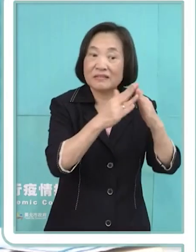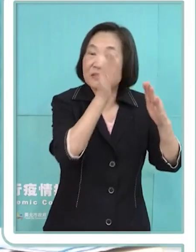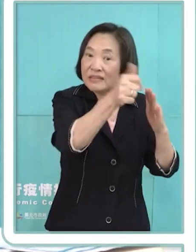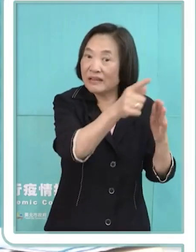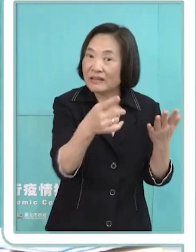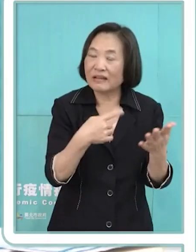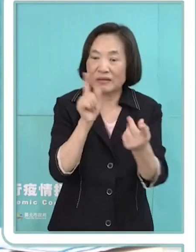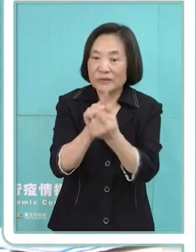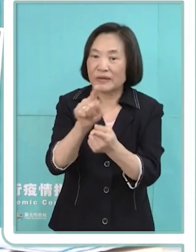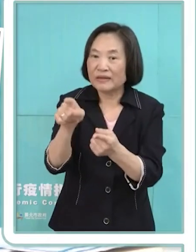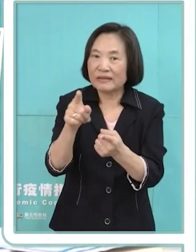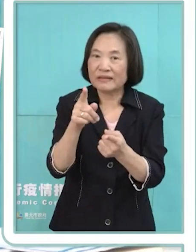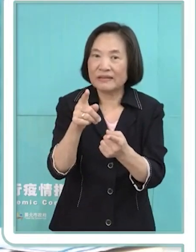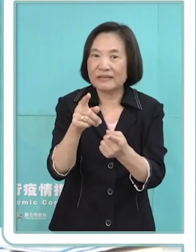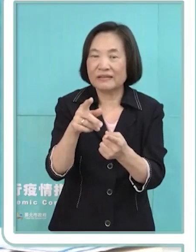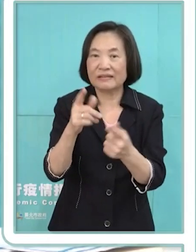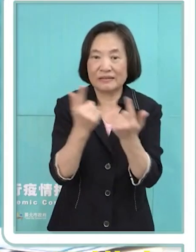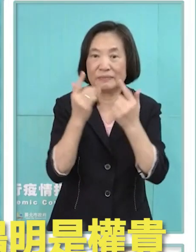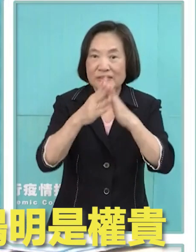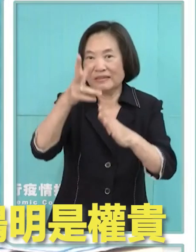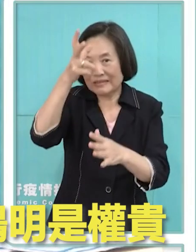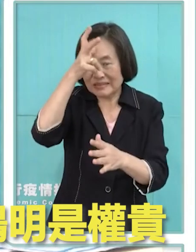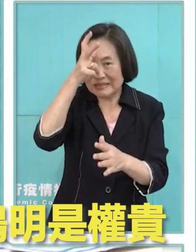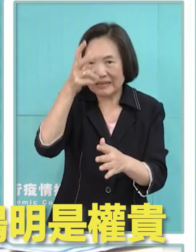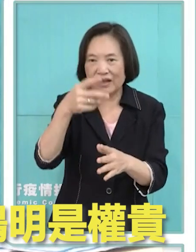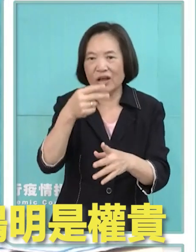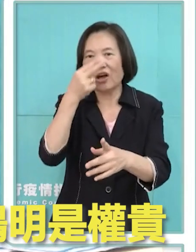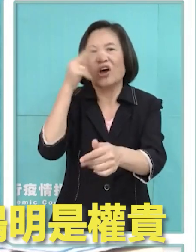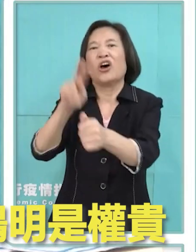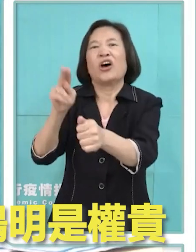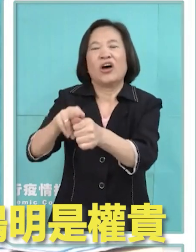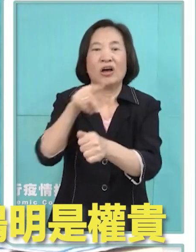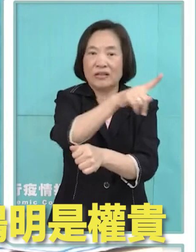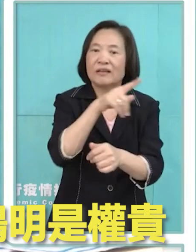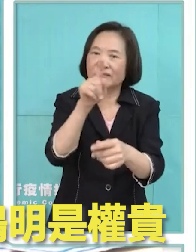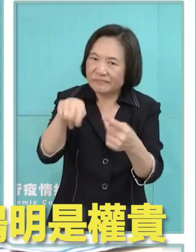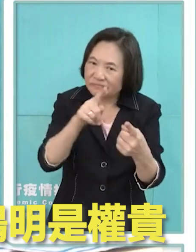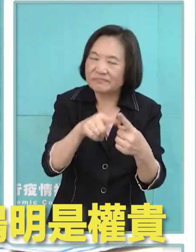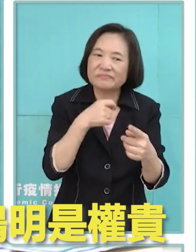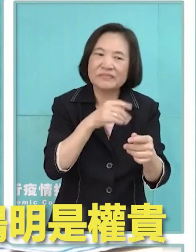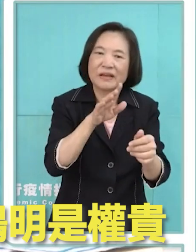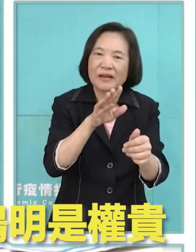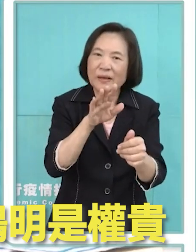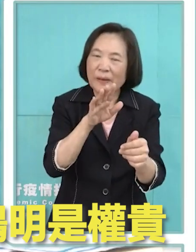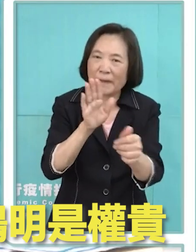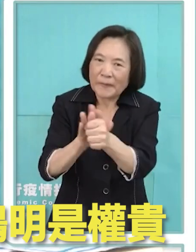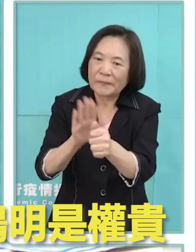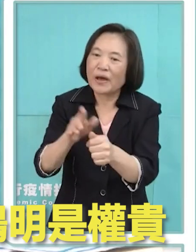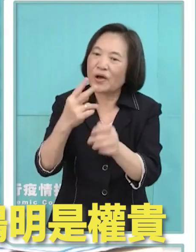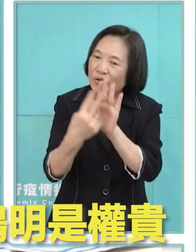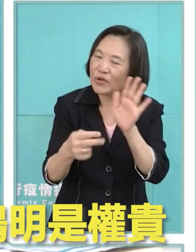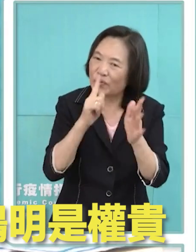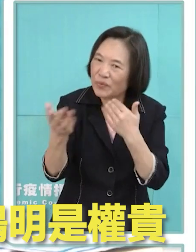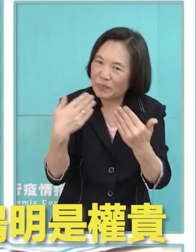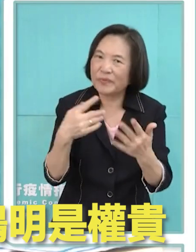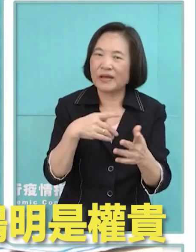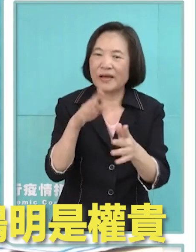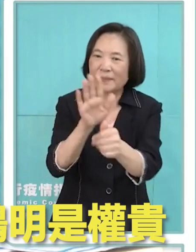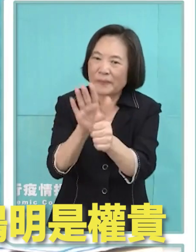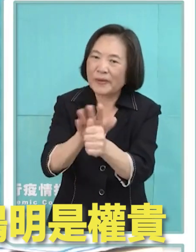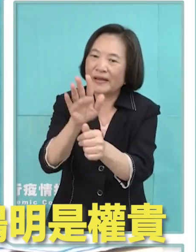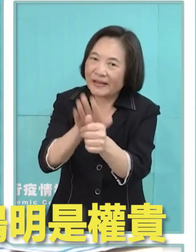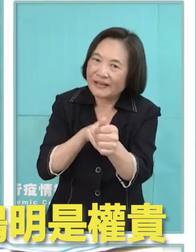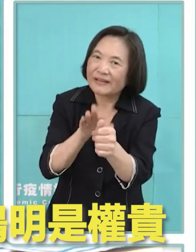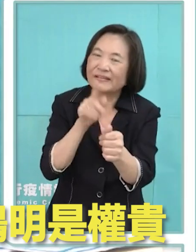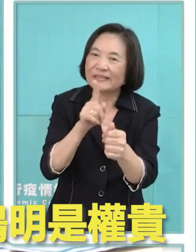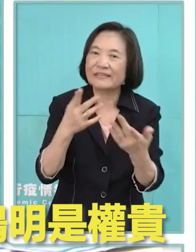长应该管一下那个，要让台北市的警察被丑化吗？他觉得是不是应该帮那个警察讲讲话？然后甚至说，